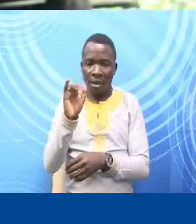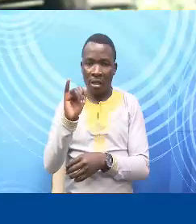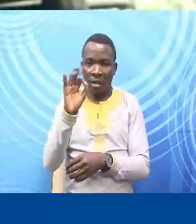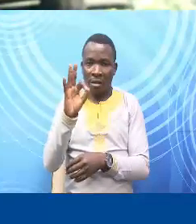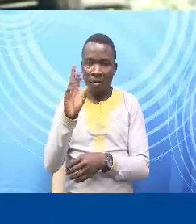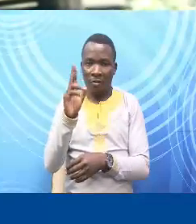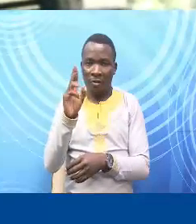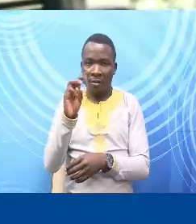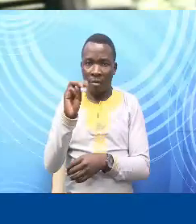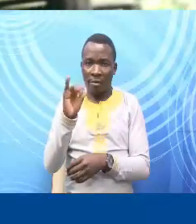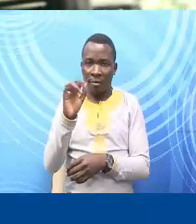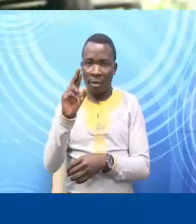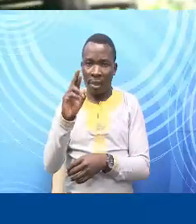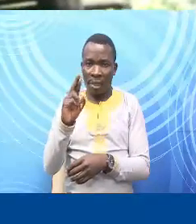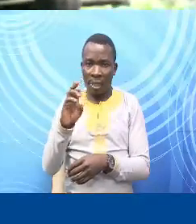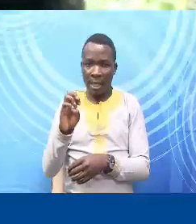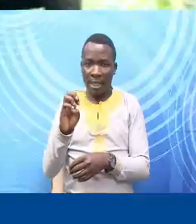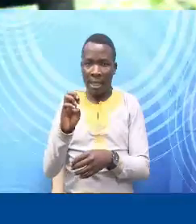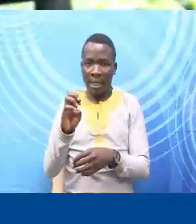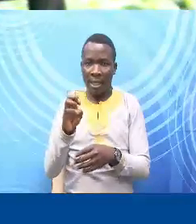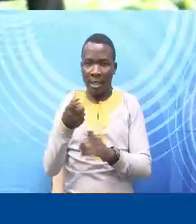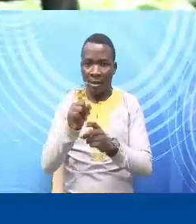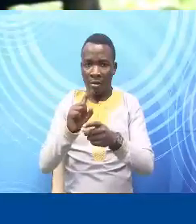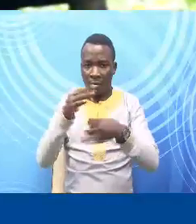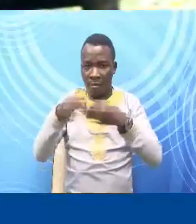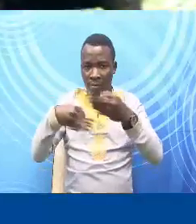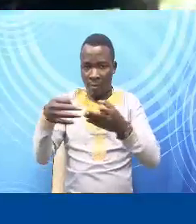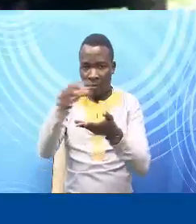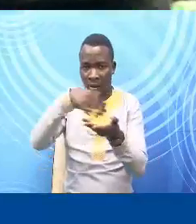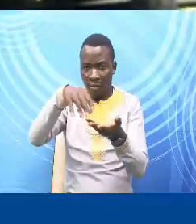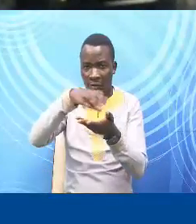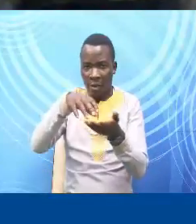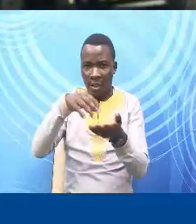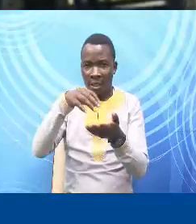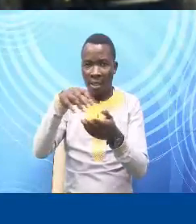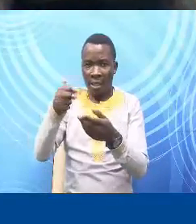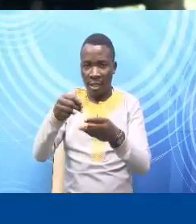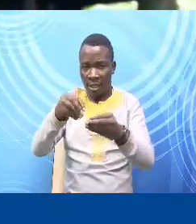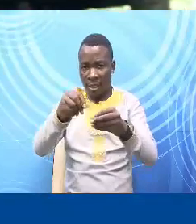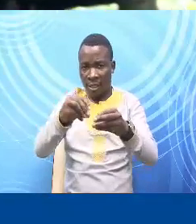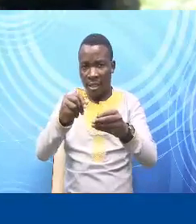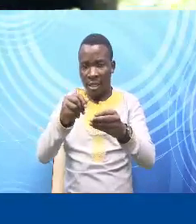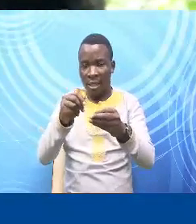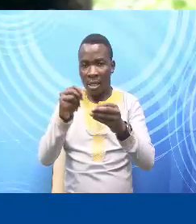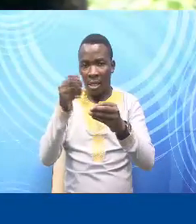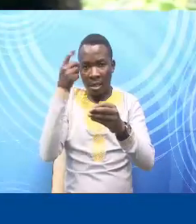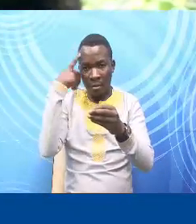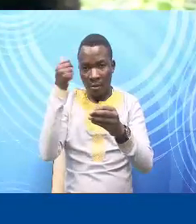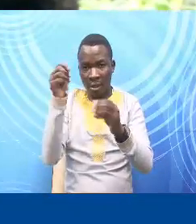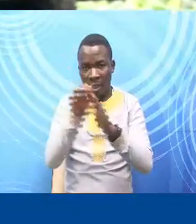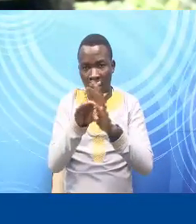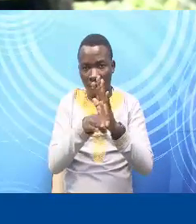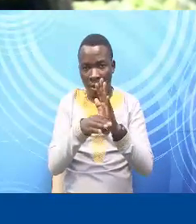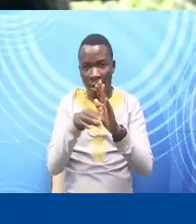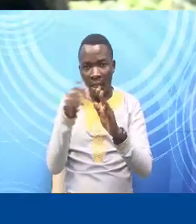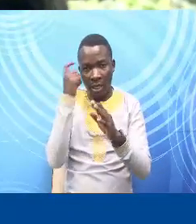y'imborera. Nkuko rero mubizi gahunda ya leta ni uko tuzamura ubuso